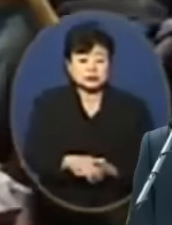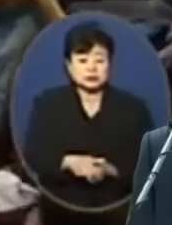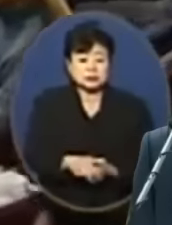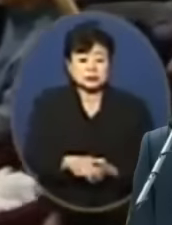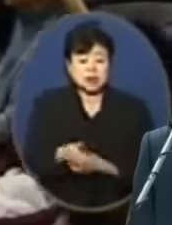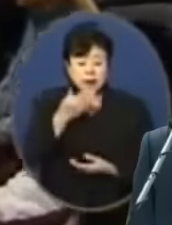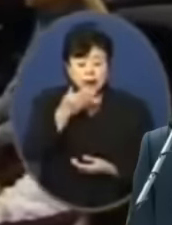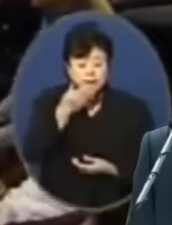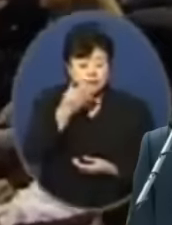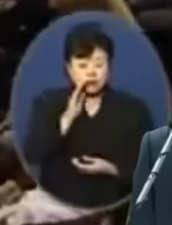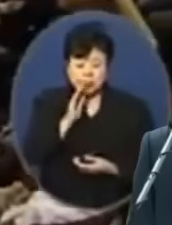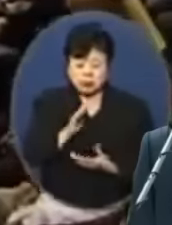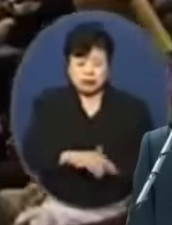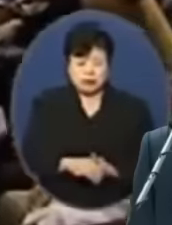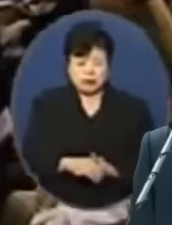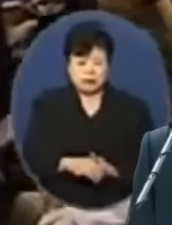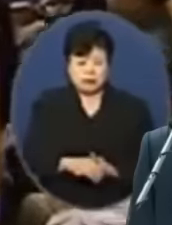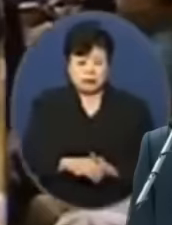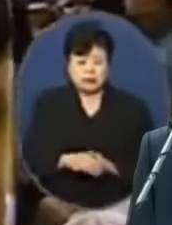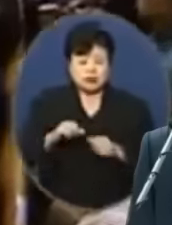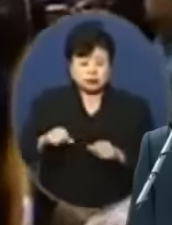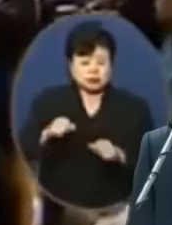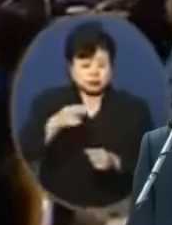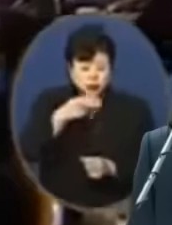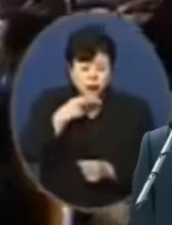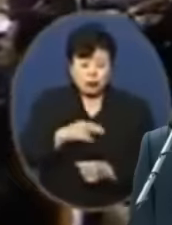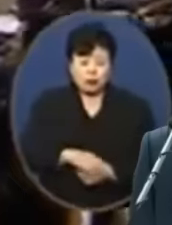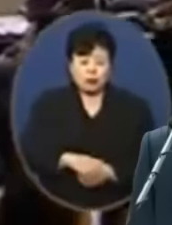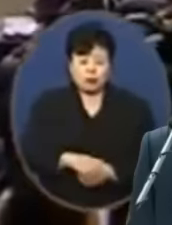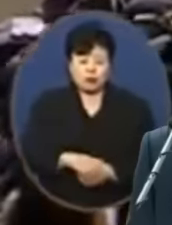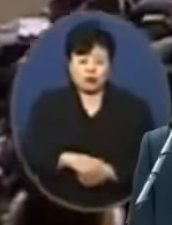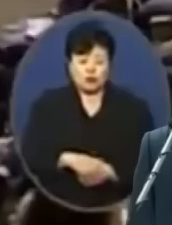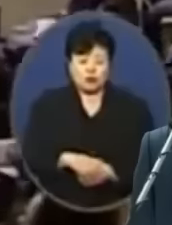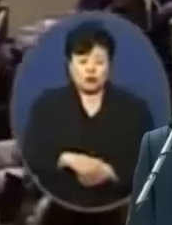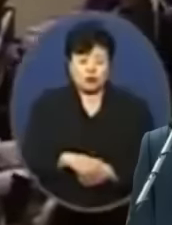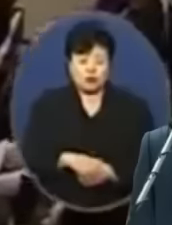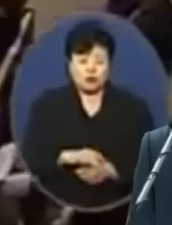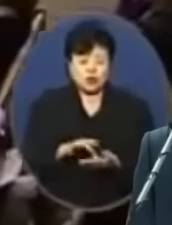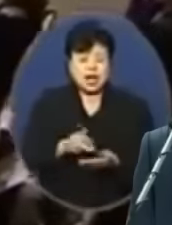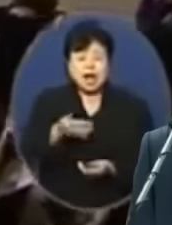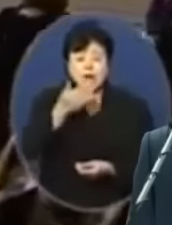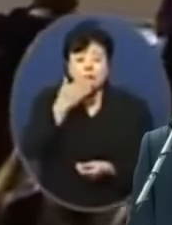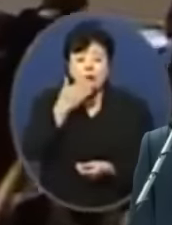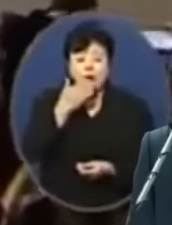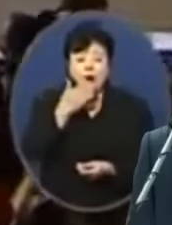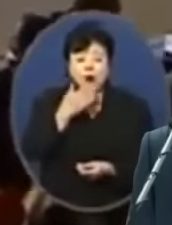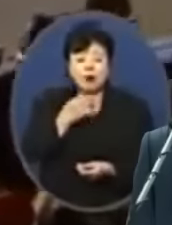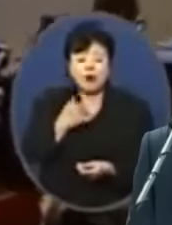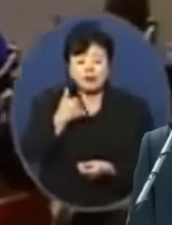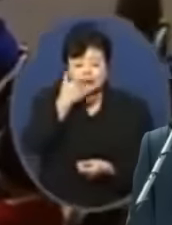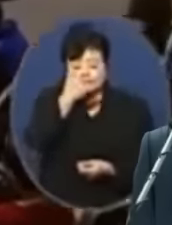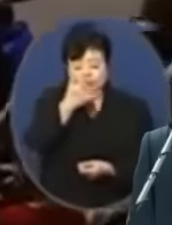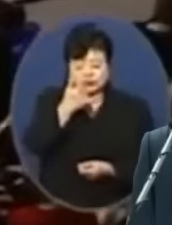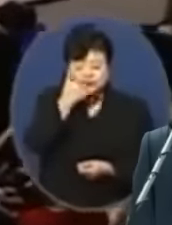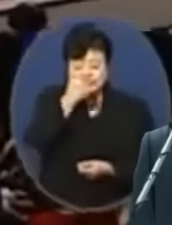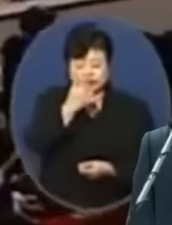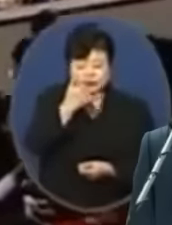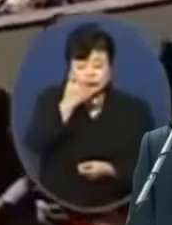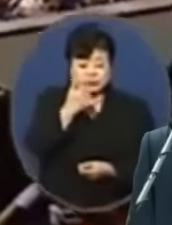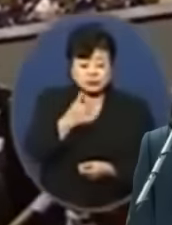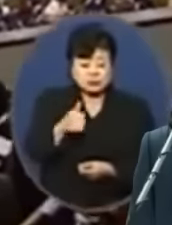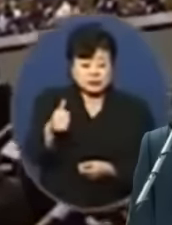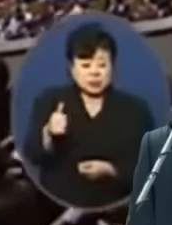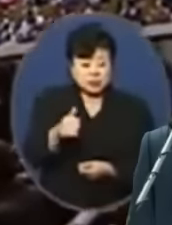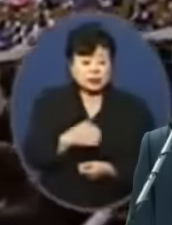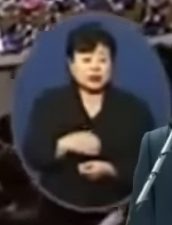밥도 먹지 아니하고 집안 청소도 하지 아니하고 수면제 먹고 그대로 자는 것입니다.